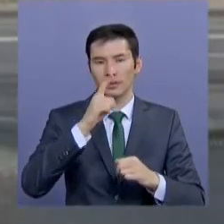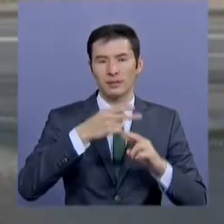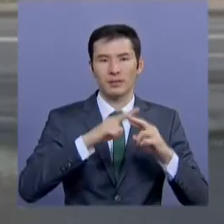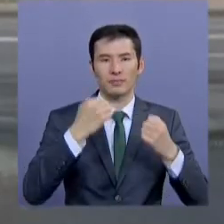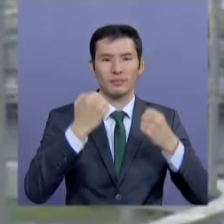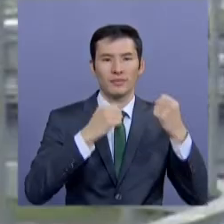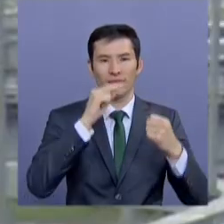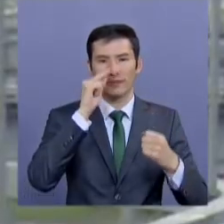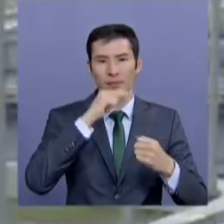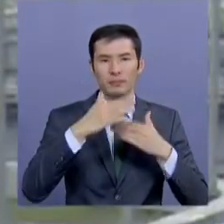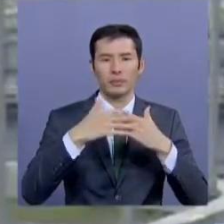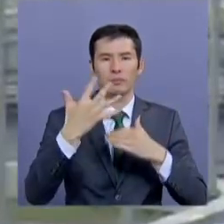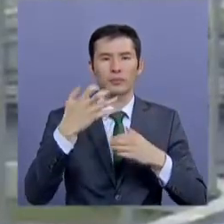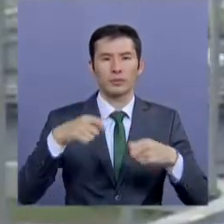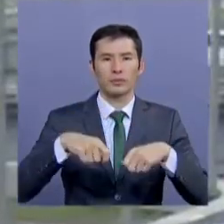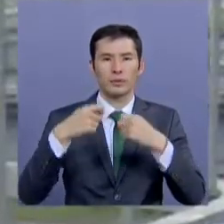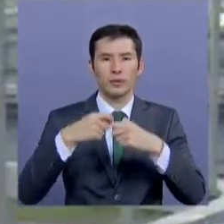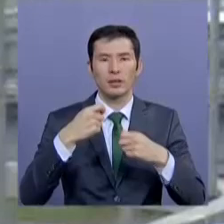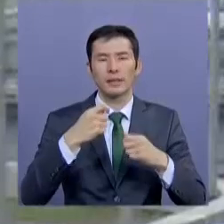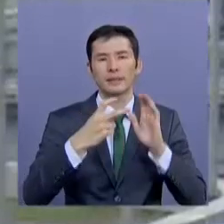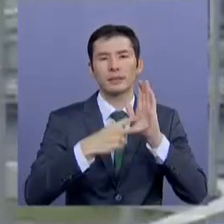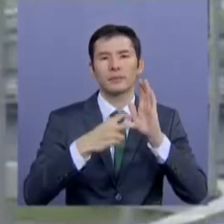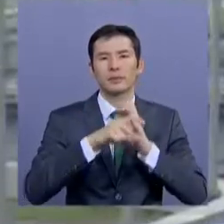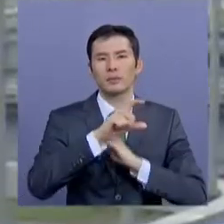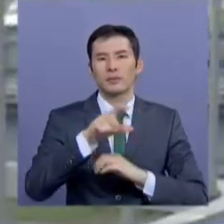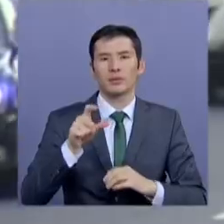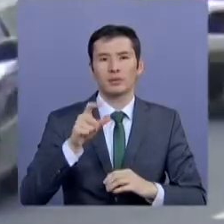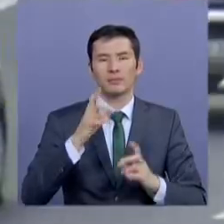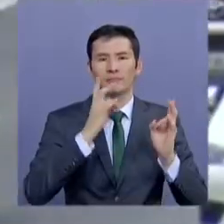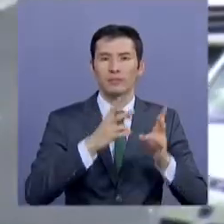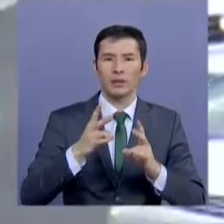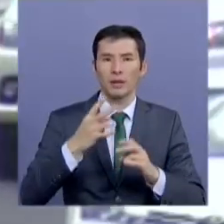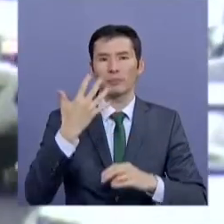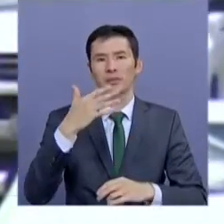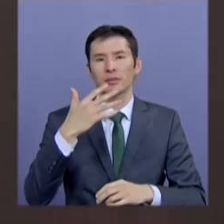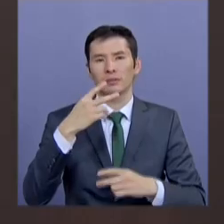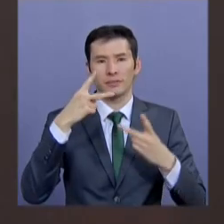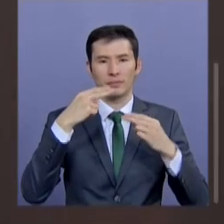апаты орын алады. 700-ге жуық жолаушы жарақат алса, 50 шақтысы көз жұмады.